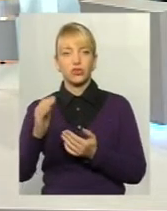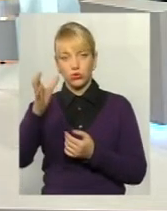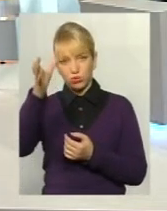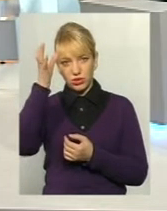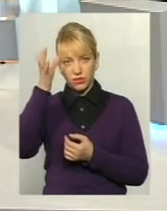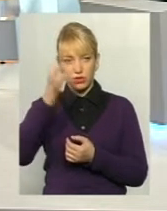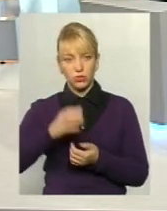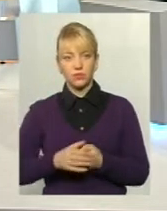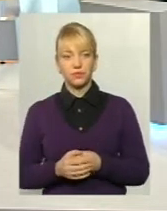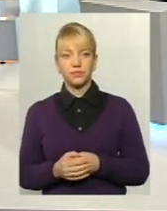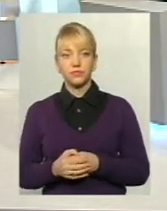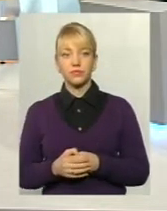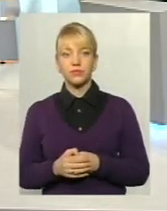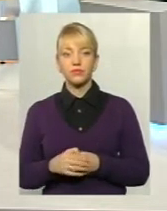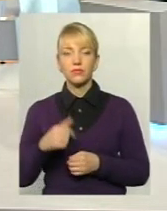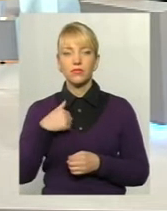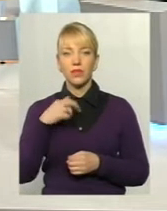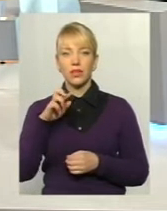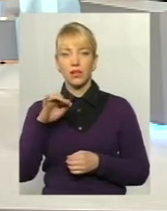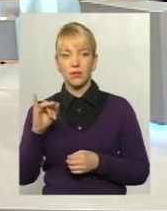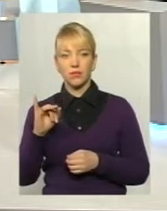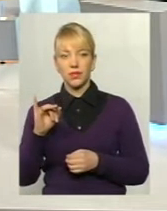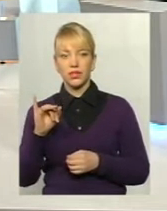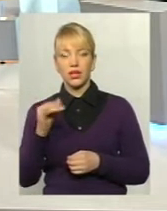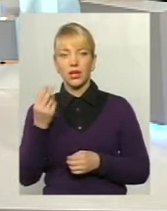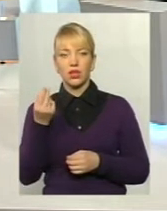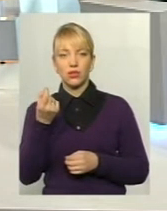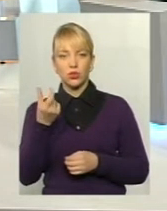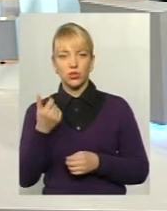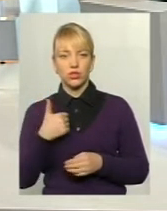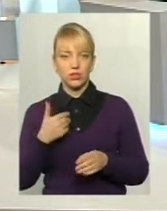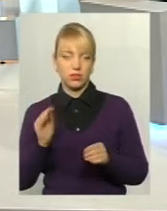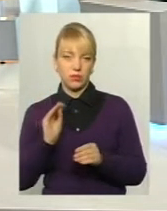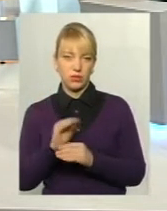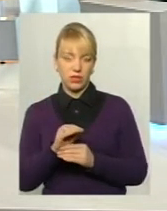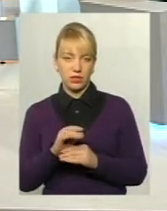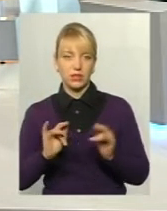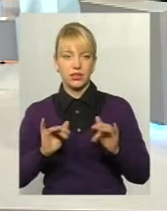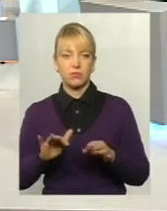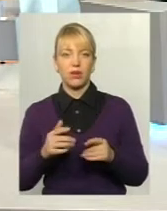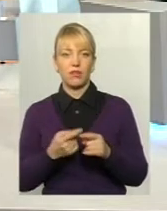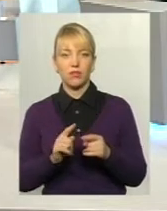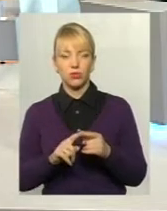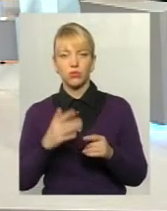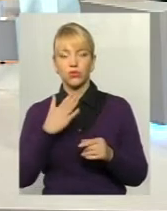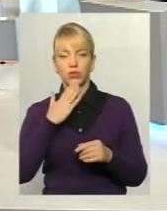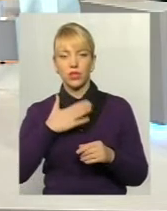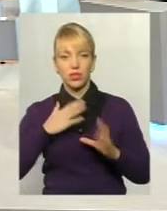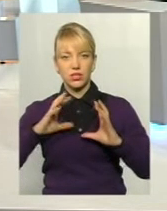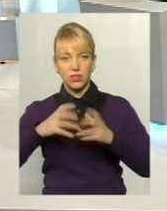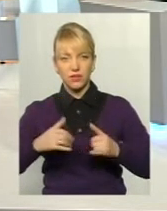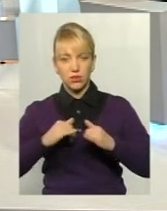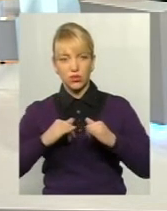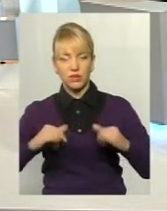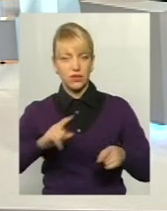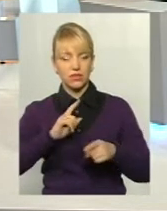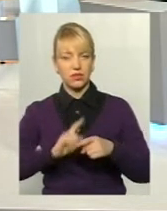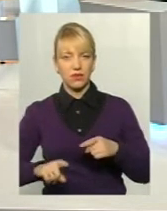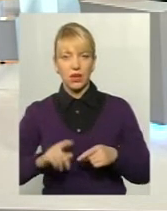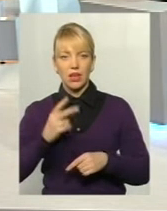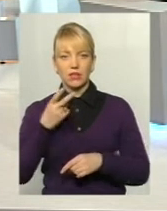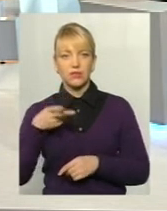ласка. Я би хотіла тут трошки додати. Справа в тому, що наш світ розвивається дуже стрімко. У